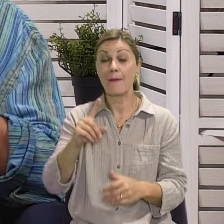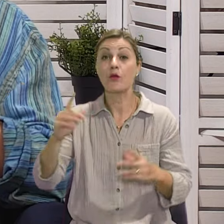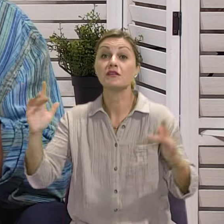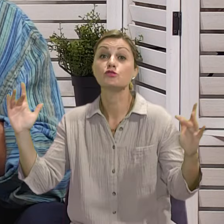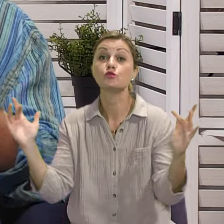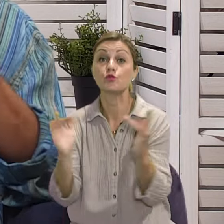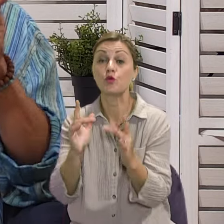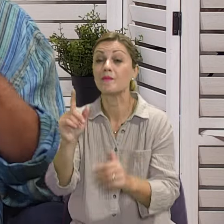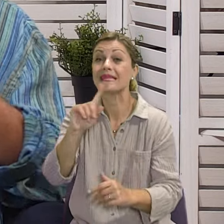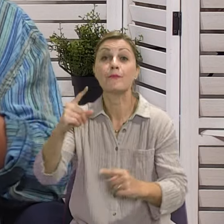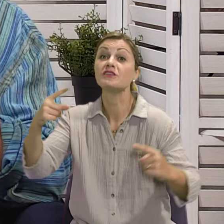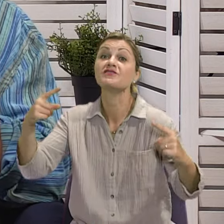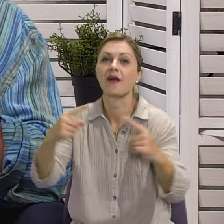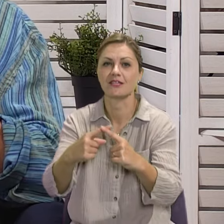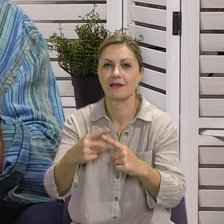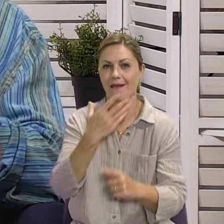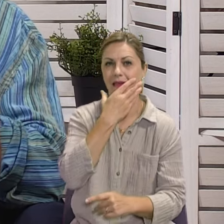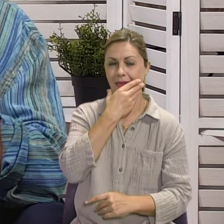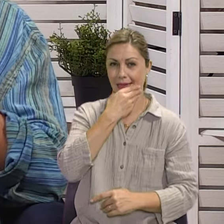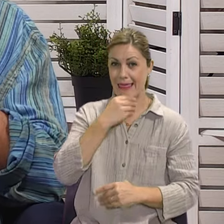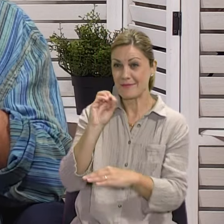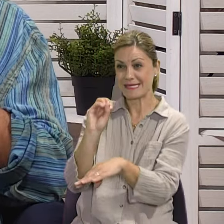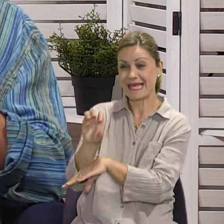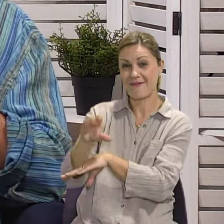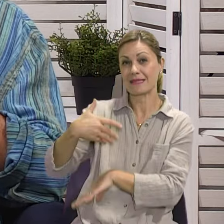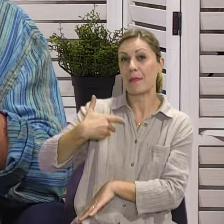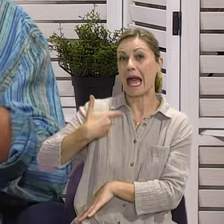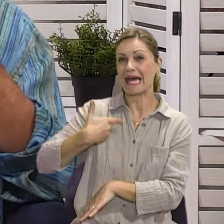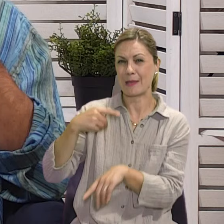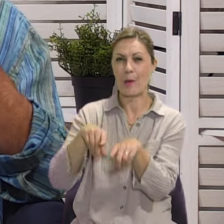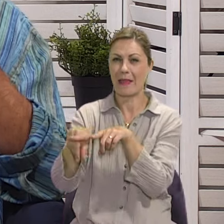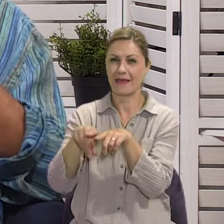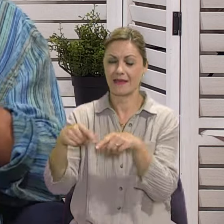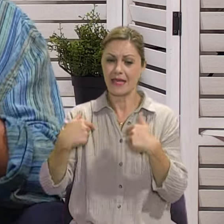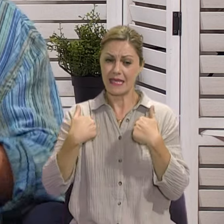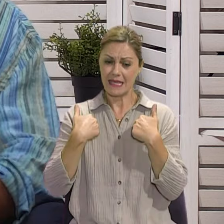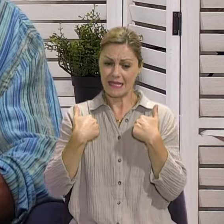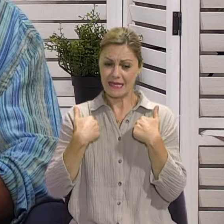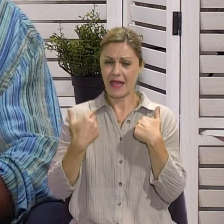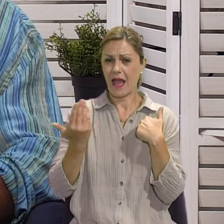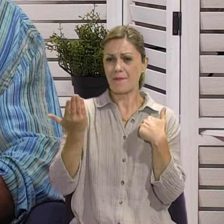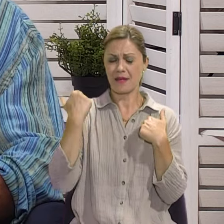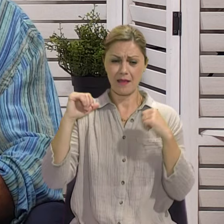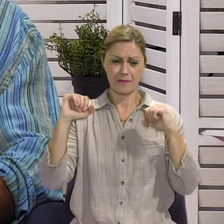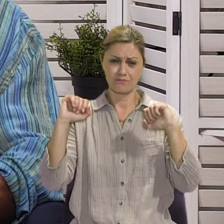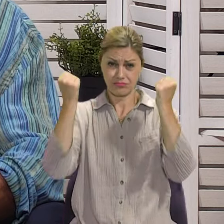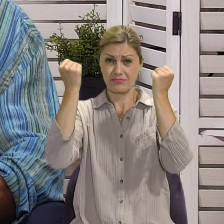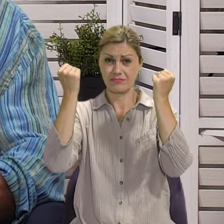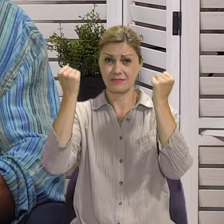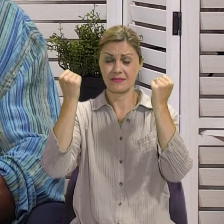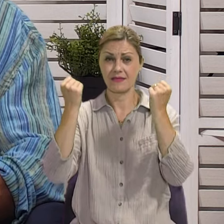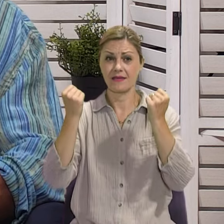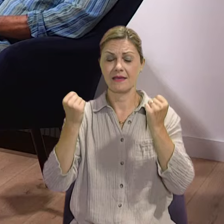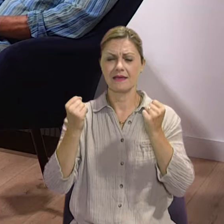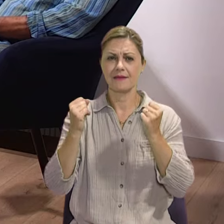za vrat, pusti to, odi u svoju sobu i budi strpljiv. Ja sam bio takav. Srbi?